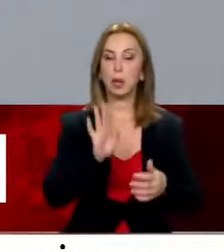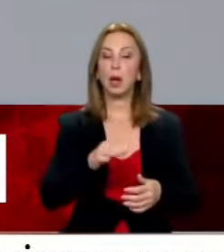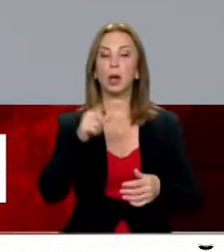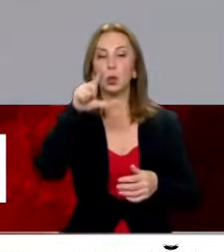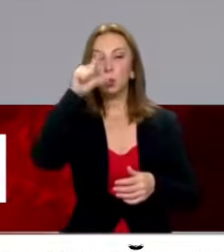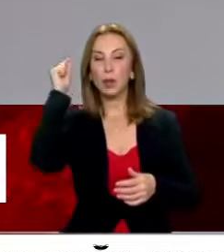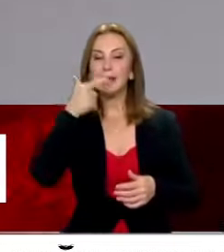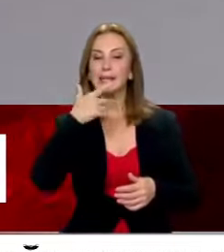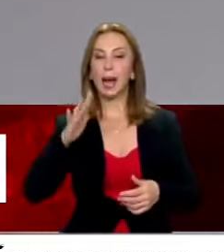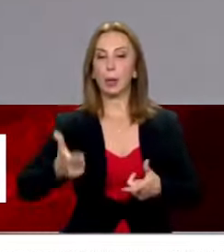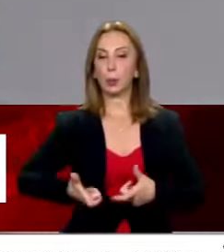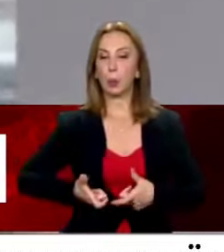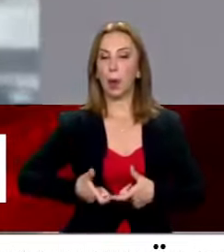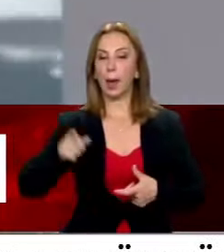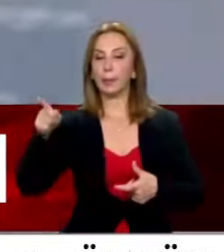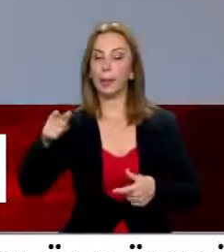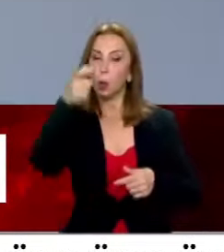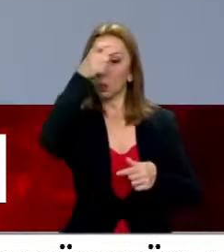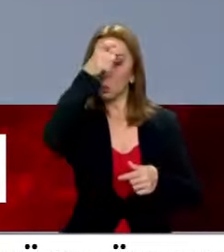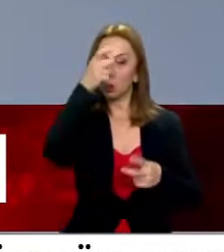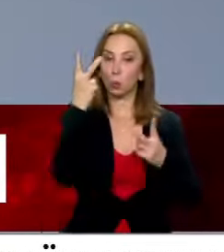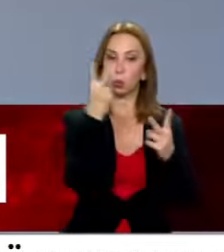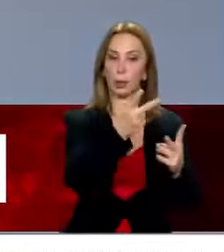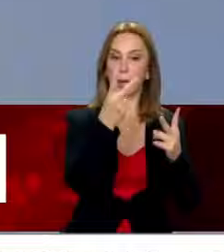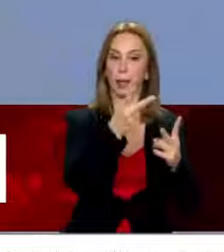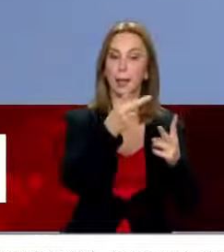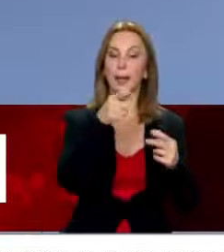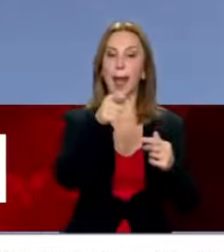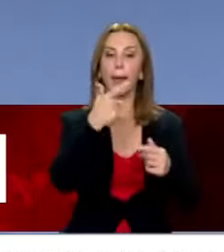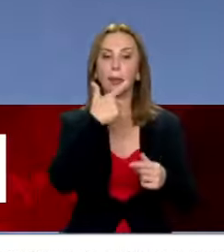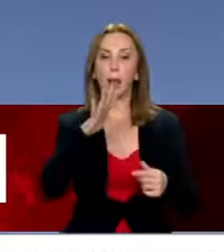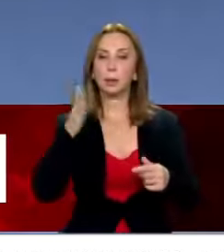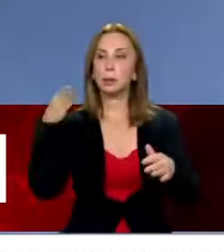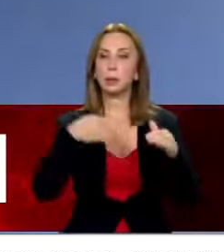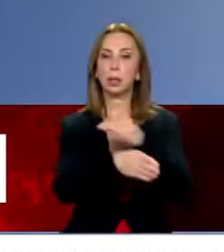sahil güvenlik ekiplerinin Türkiye karasularını ihlal ettiği o anları bir Balıkçı